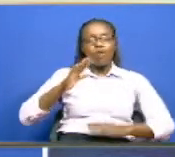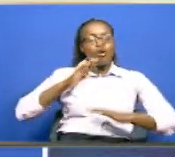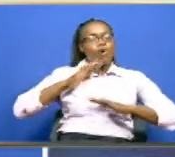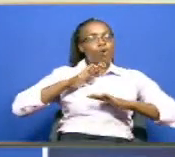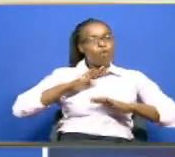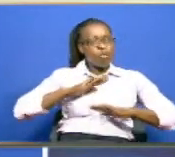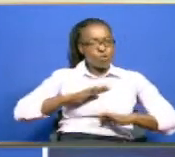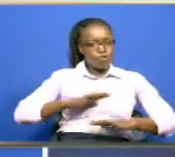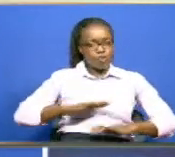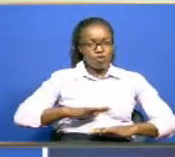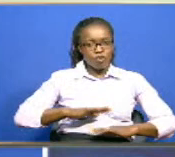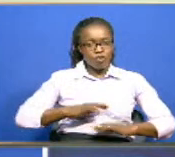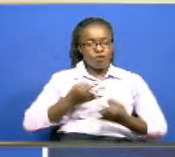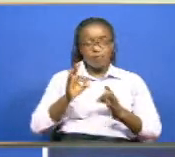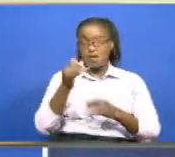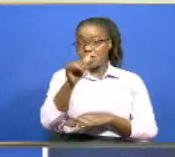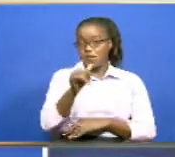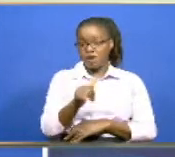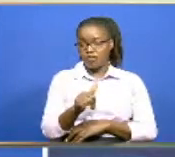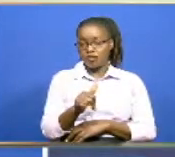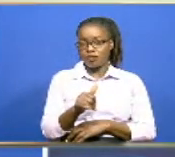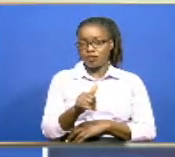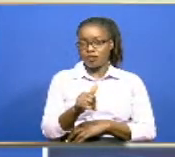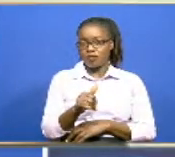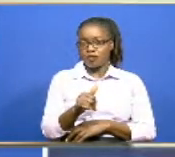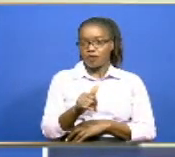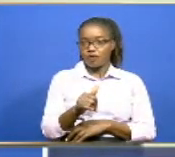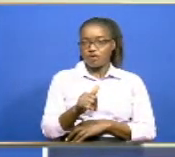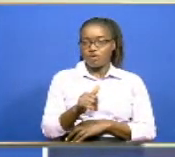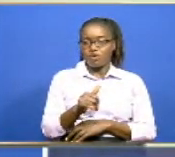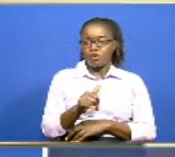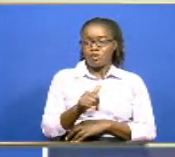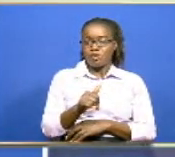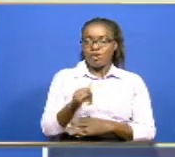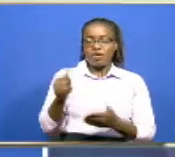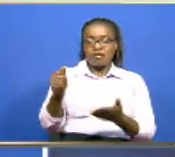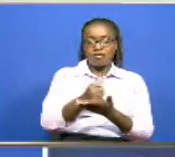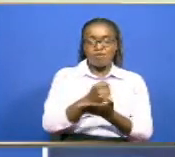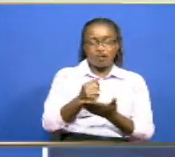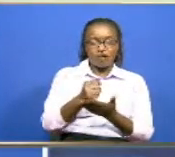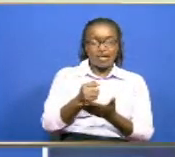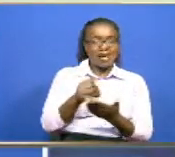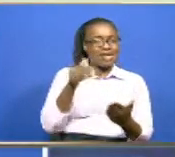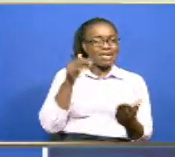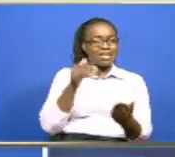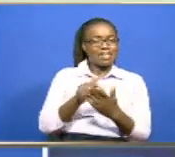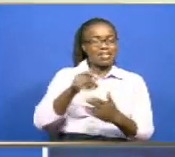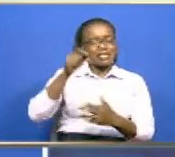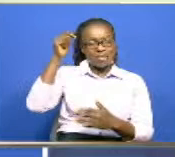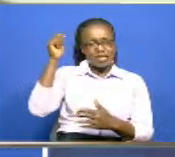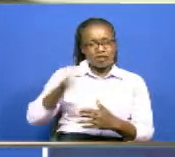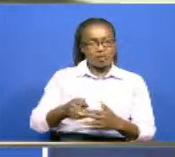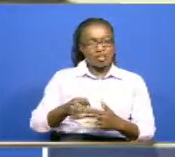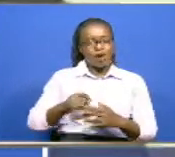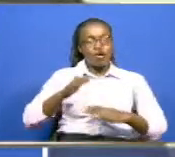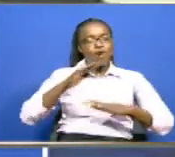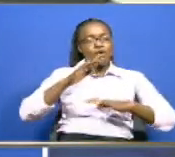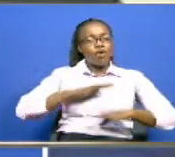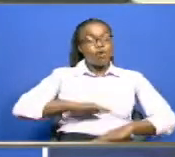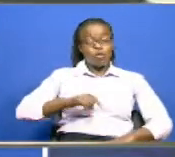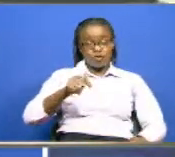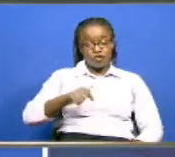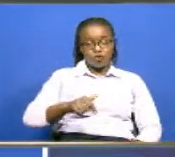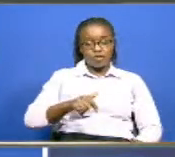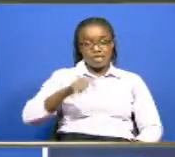bado hajaponea kabisa. Mbunge huyo aliyekata rufaa dhidi ya hukumu inayomkabili alipata afueni ya muda leo baada ya